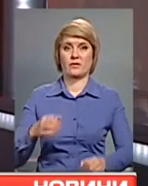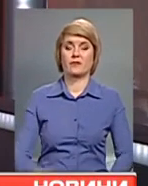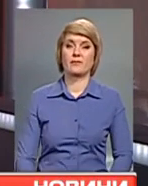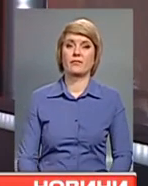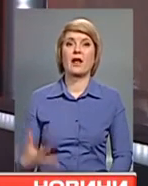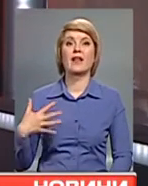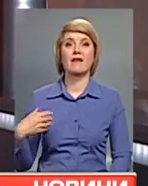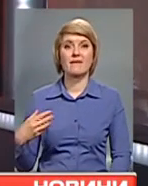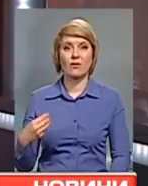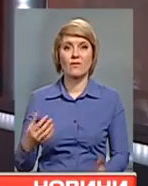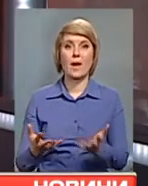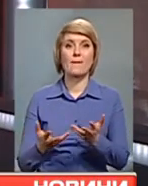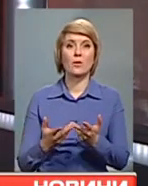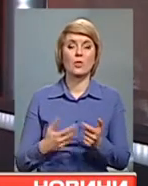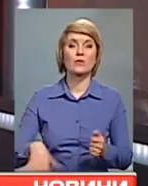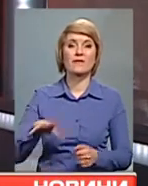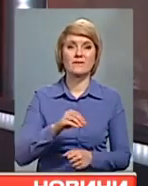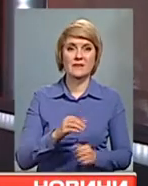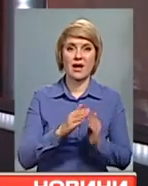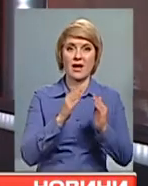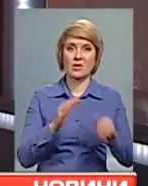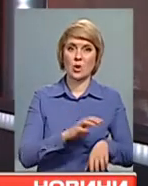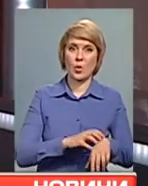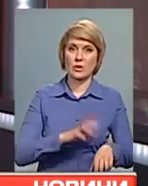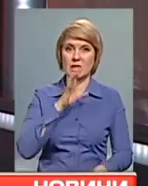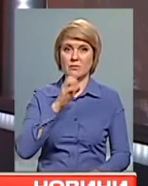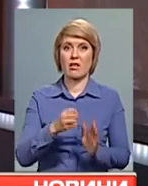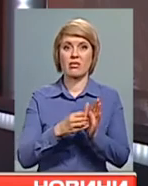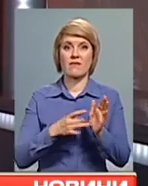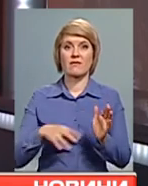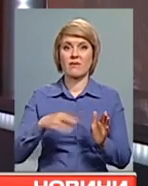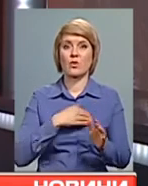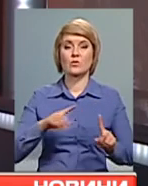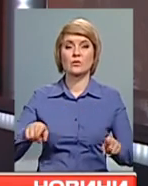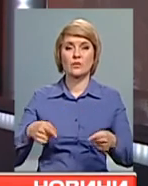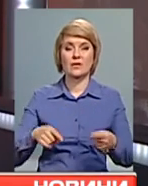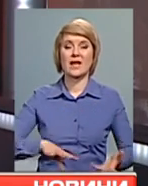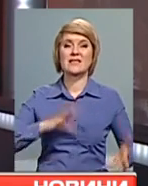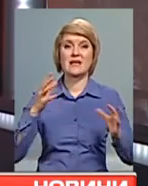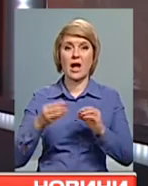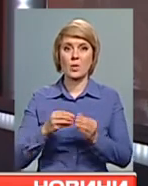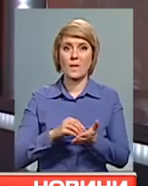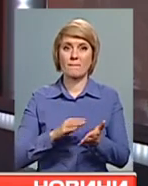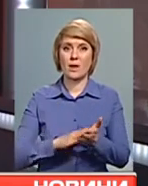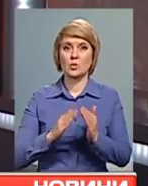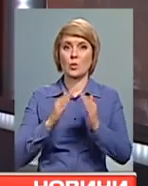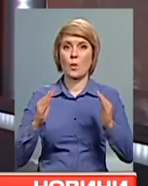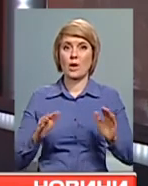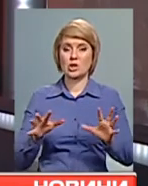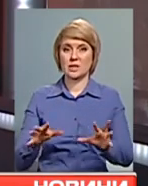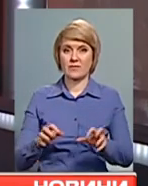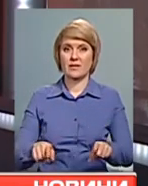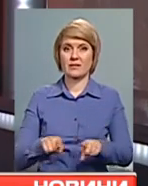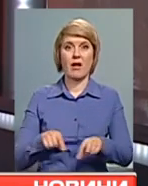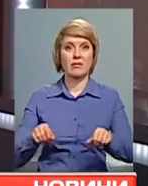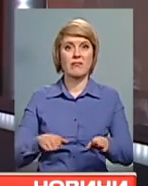у Львові порахують усіх хатніх котів та собак. До 15 травня в місті планують створити загальну базу домашніх тварин. Таку постанову ухвалив